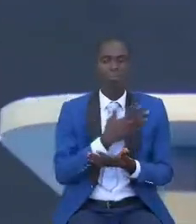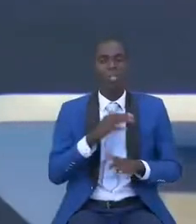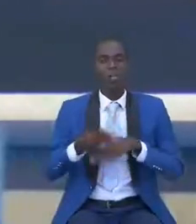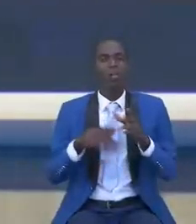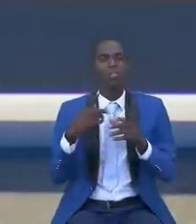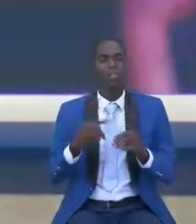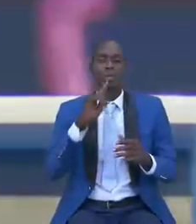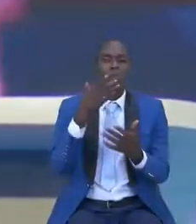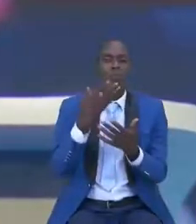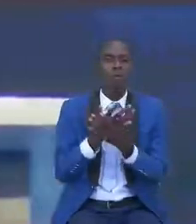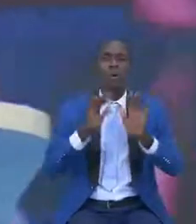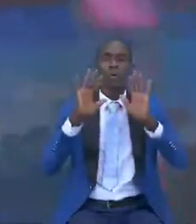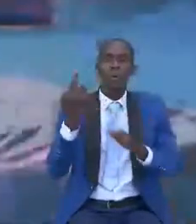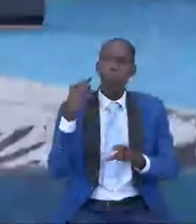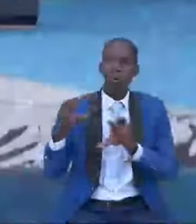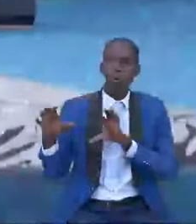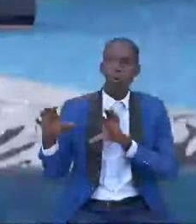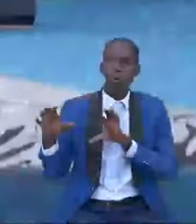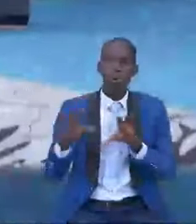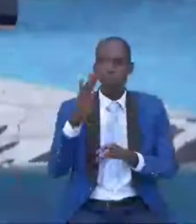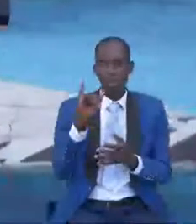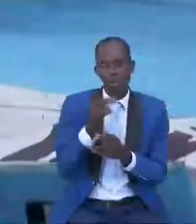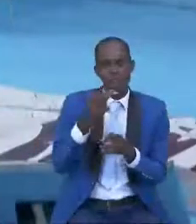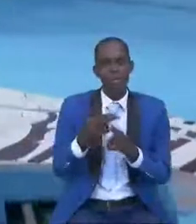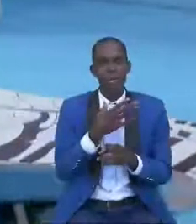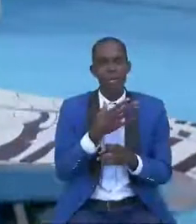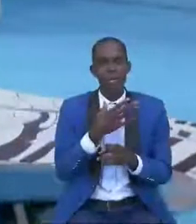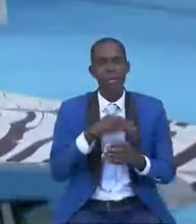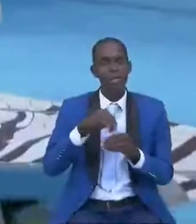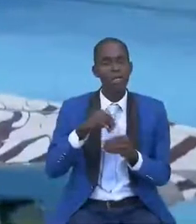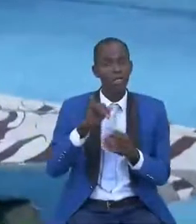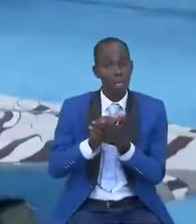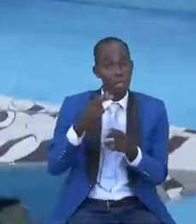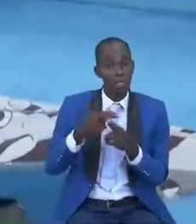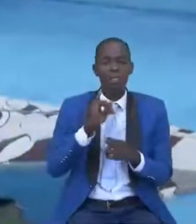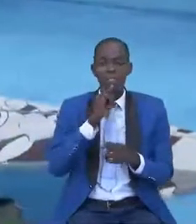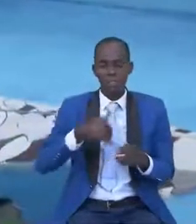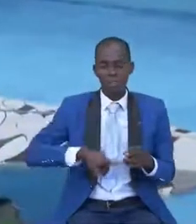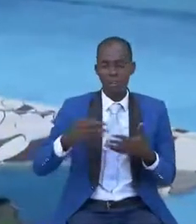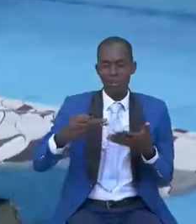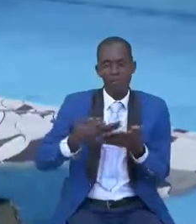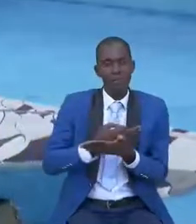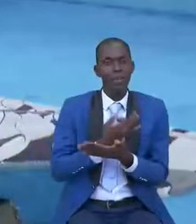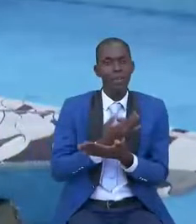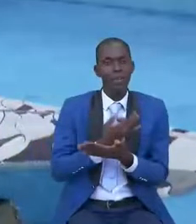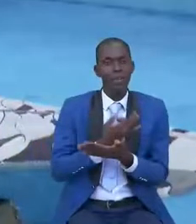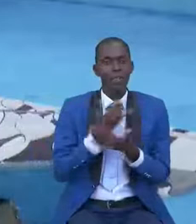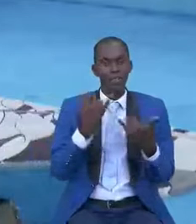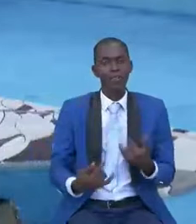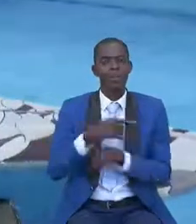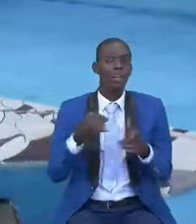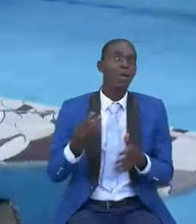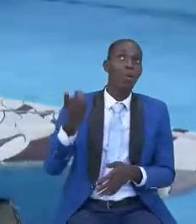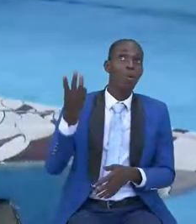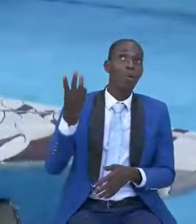et marche. Les signes et les prodiges étaient accomplis par ce nom. Et le nom est